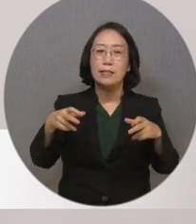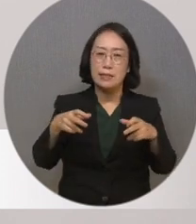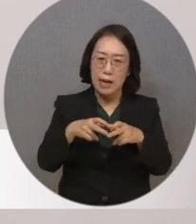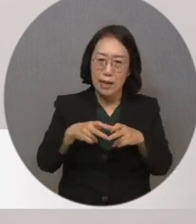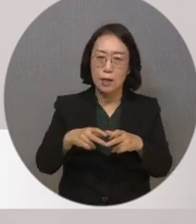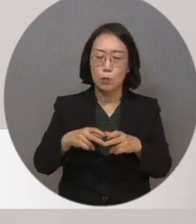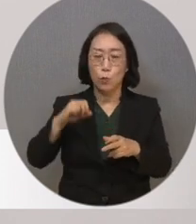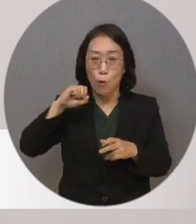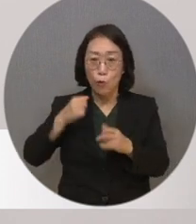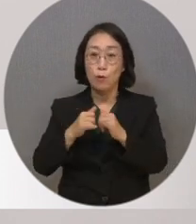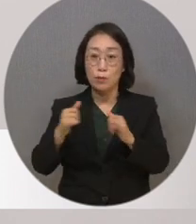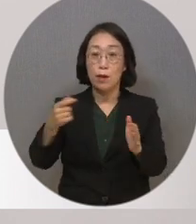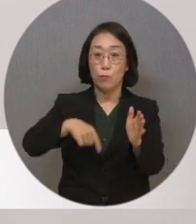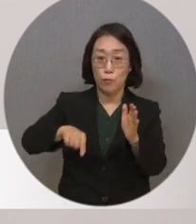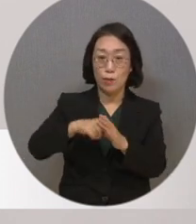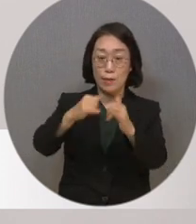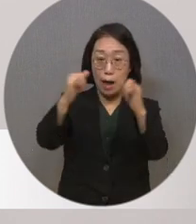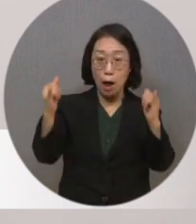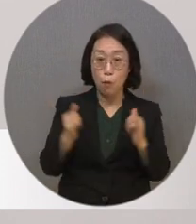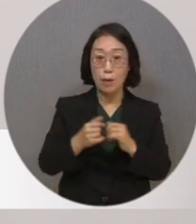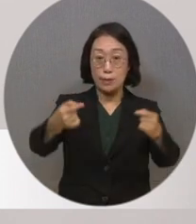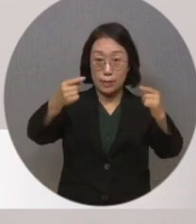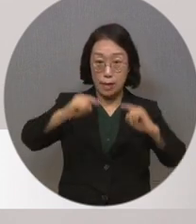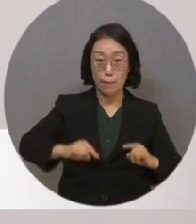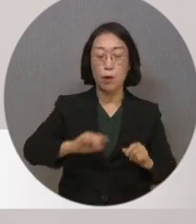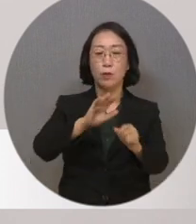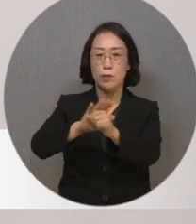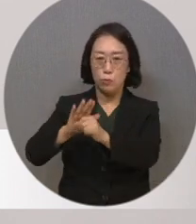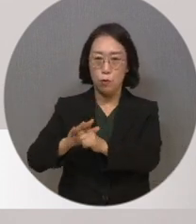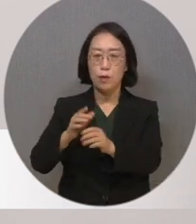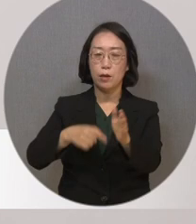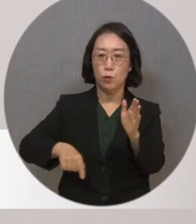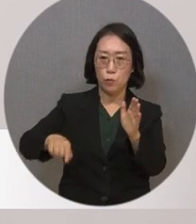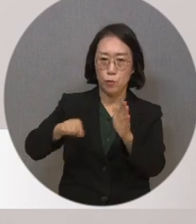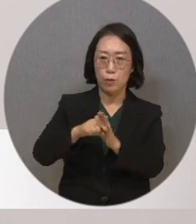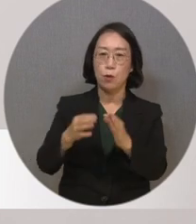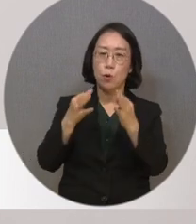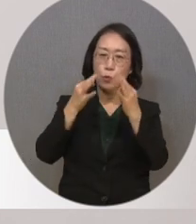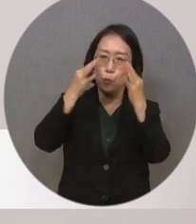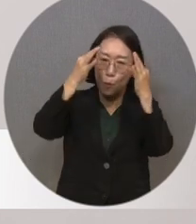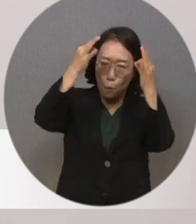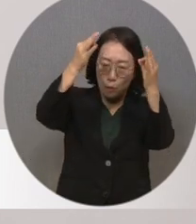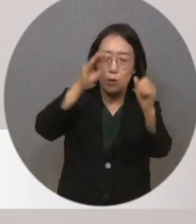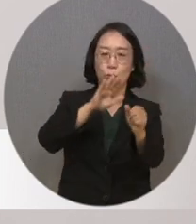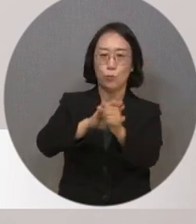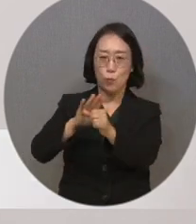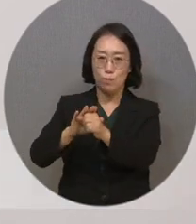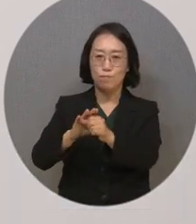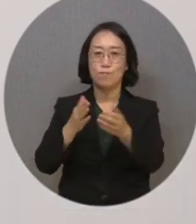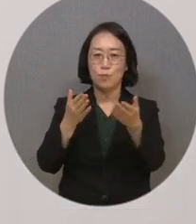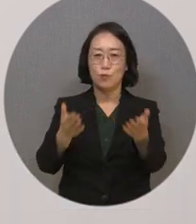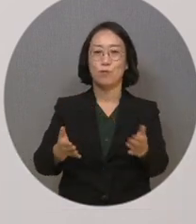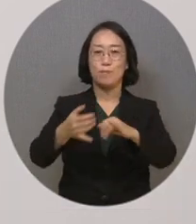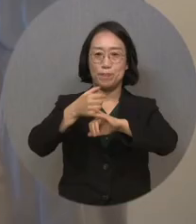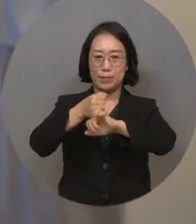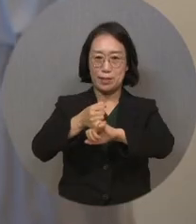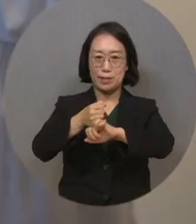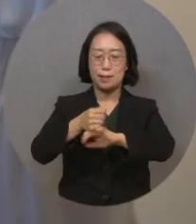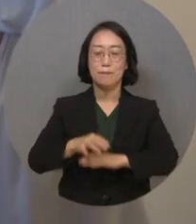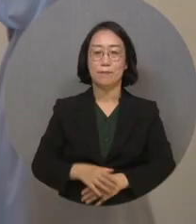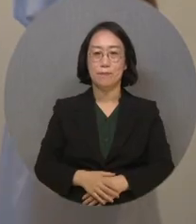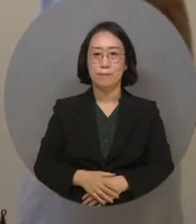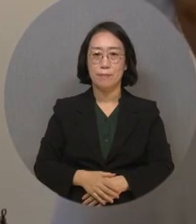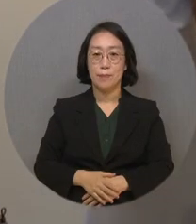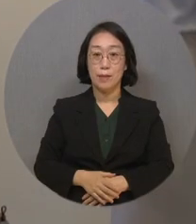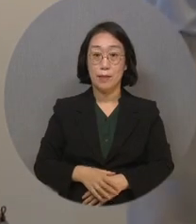질 향상과 사회 참여를 적극적으로 지원하는데 최선을 다하도록 하겠습니다